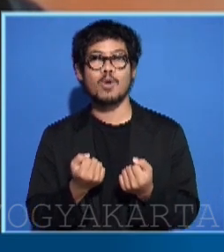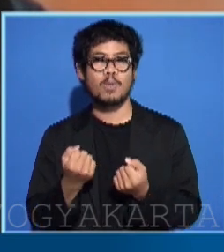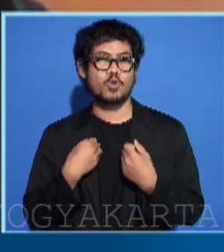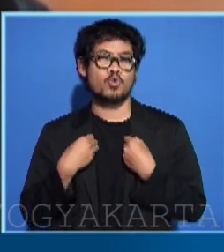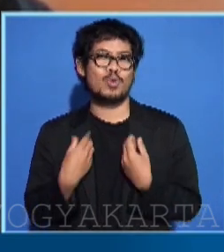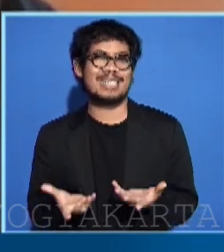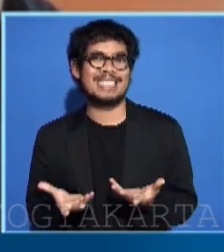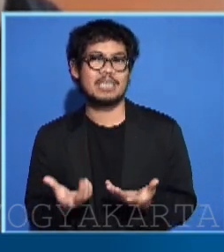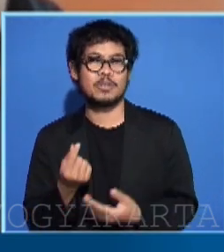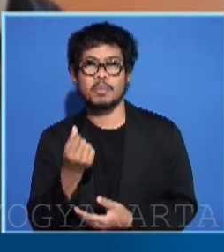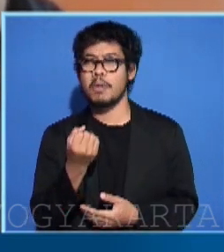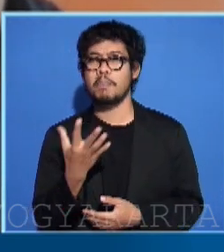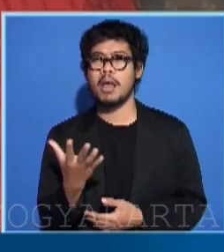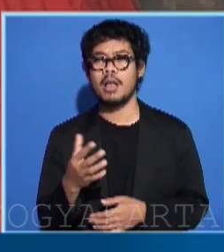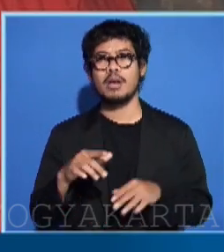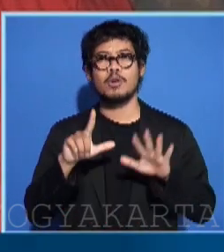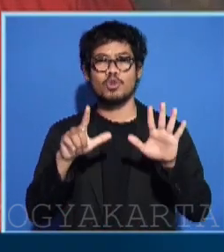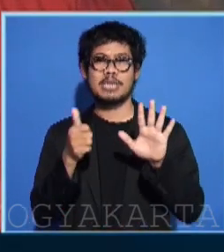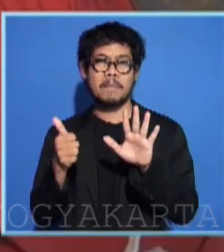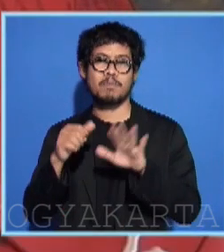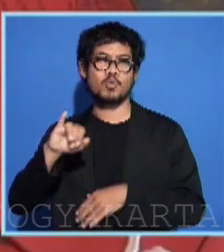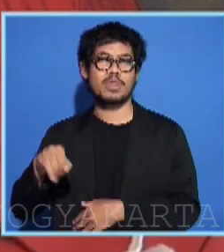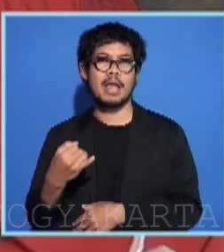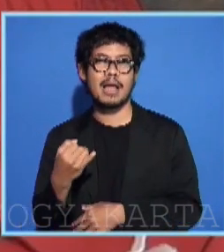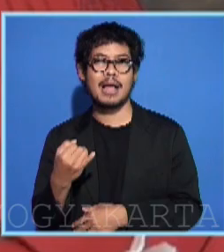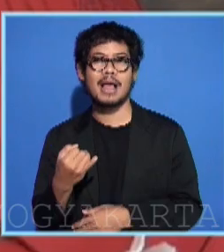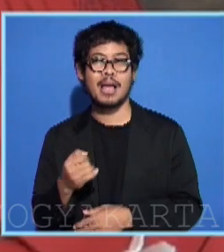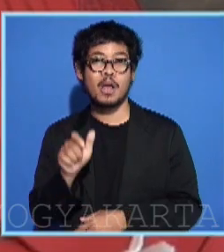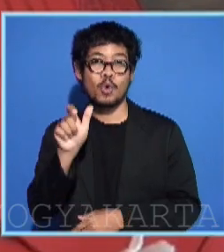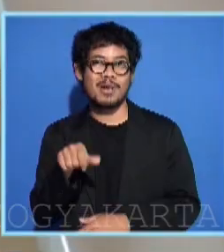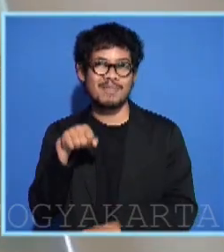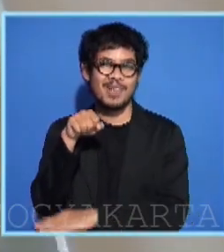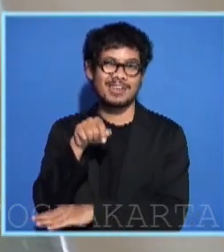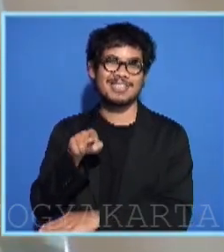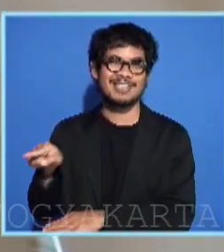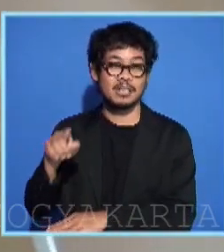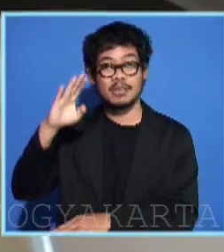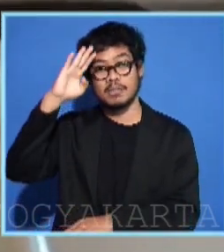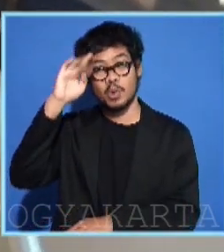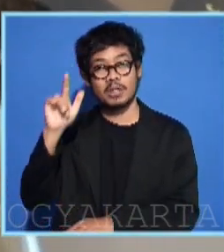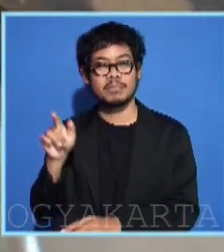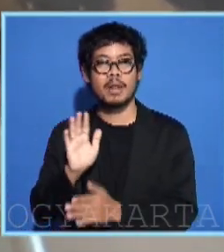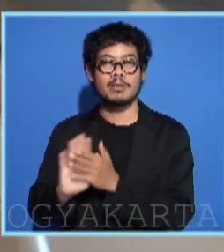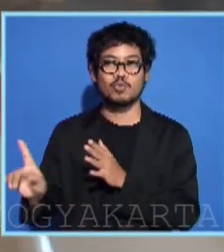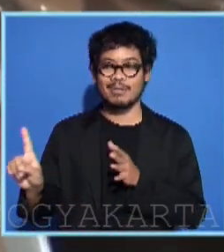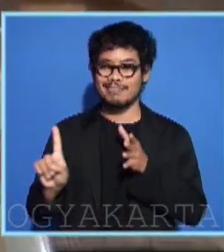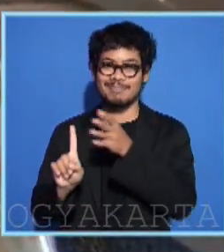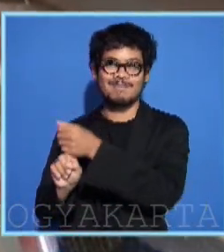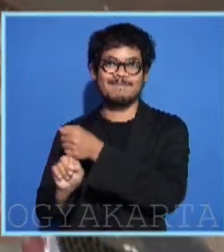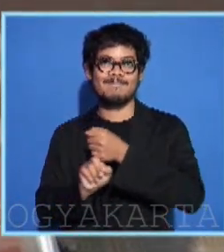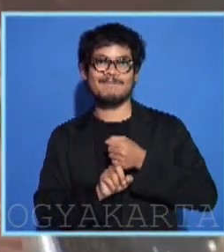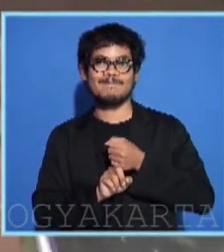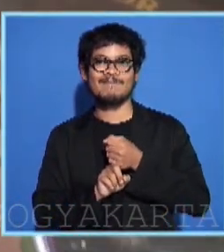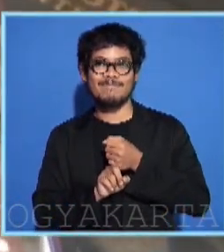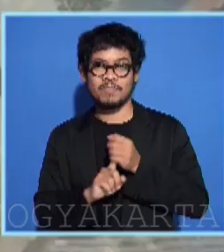materinya sekitar R6 juta pelaku akhirnya berhasil ditangkap dan mengakui perbuatannya bahwa niat jahatnya muncul ketika melihat